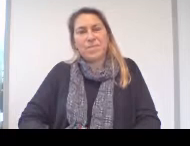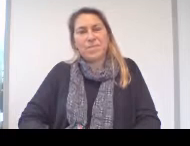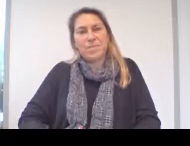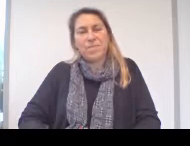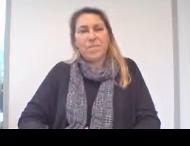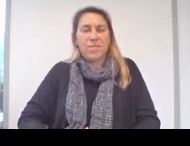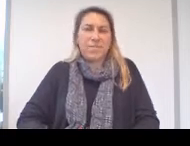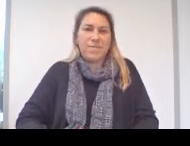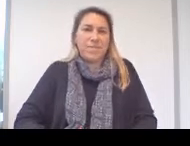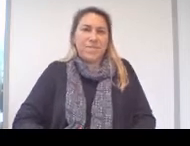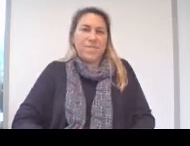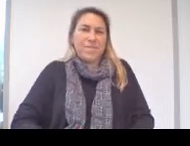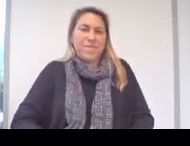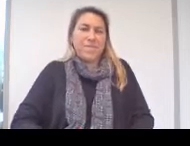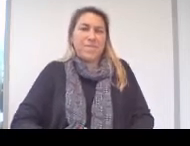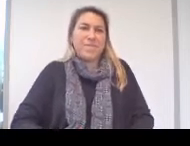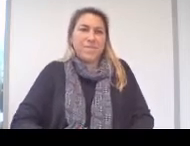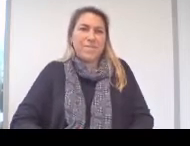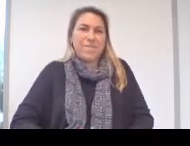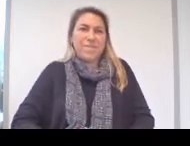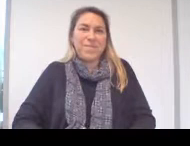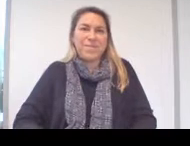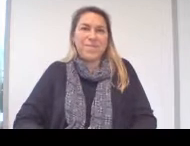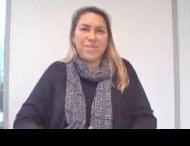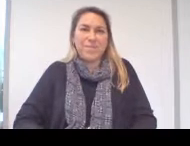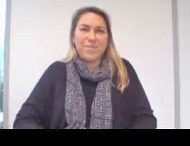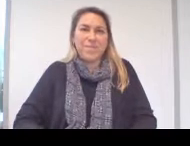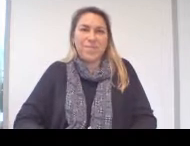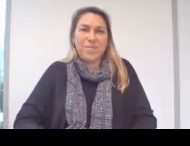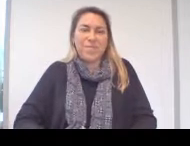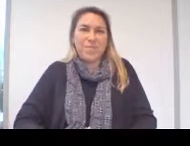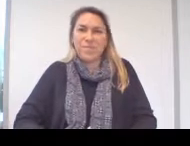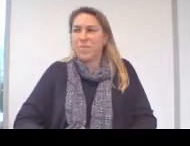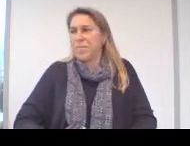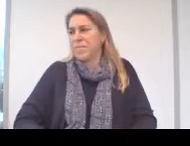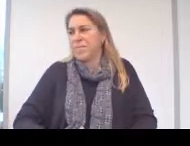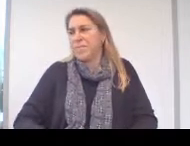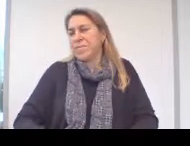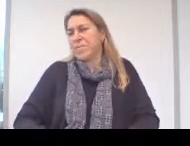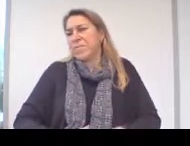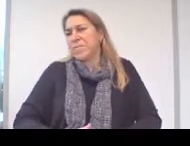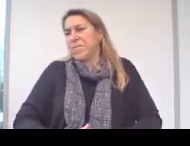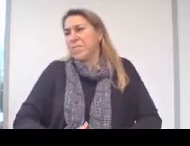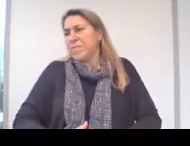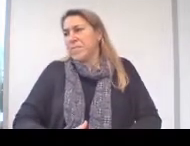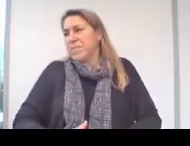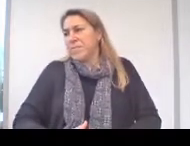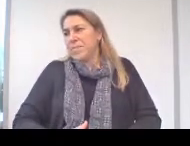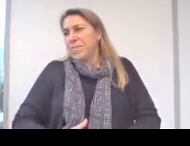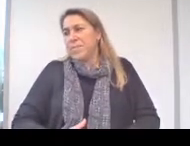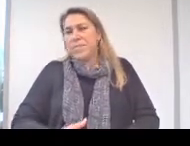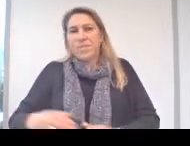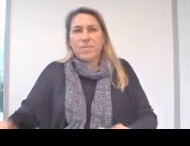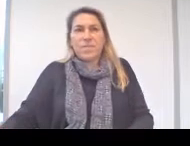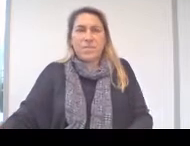faire. Voilà, il faut savoir que c'est un secteur qui, même s'il recrute des non-diplômés, accompagne ensuite beaucoup, hein, Emmanuel